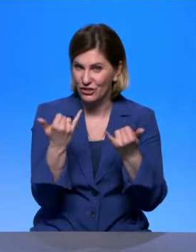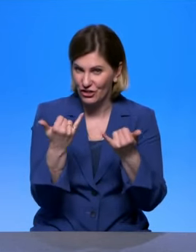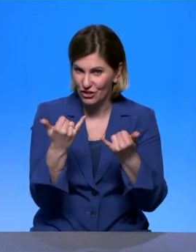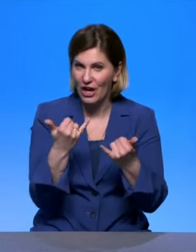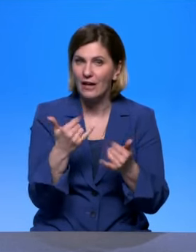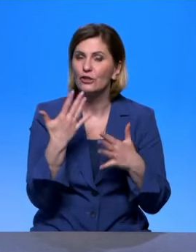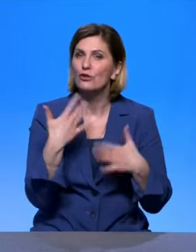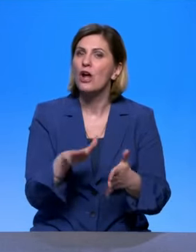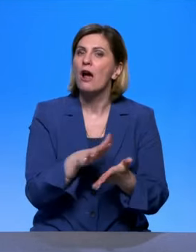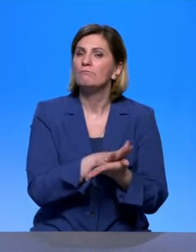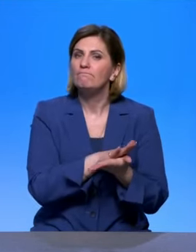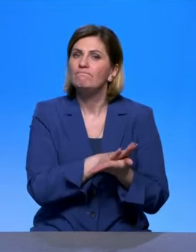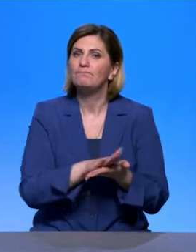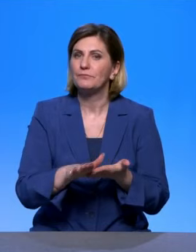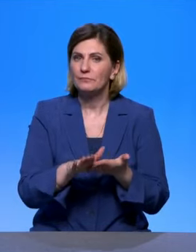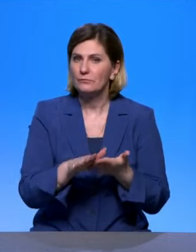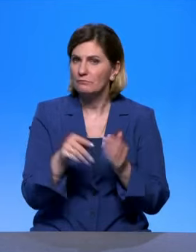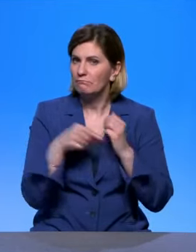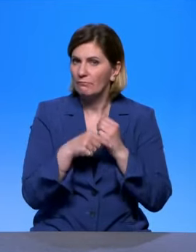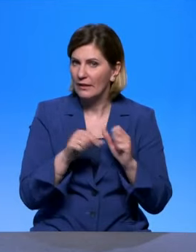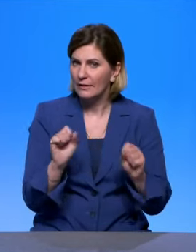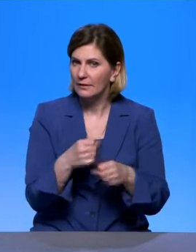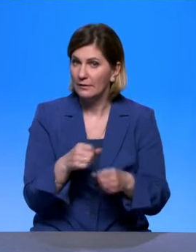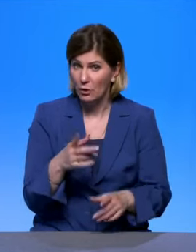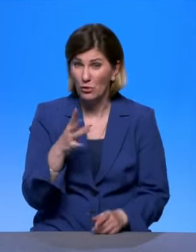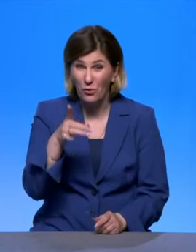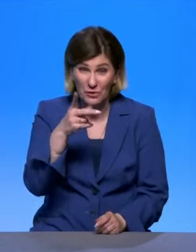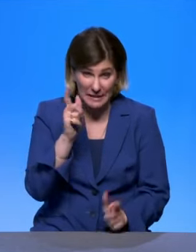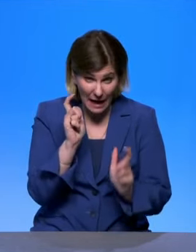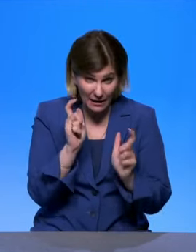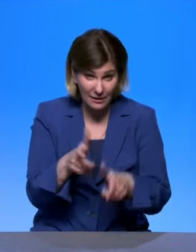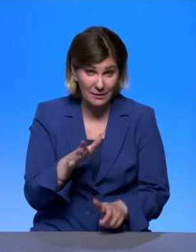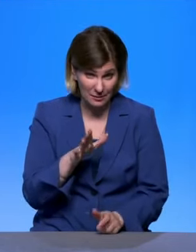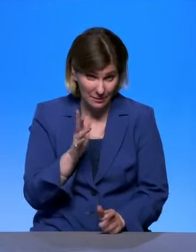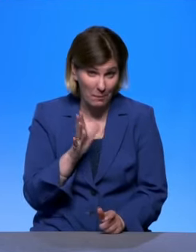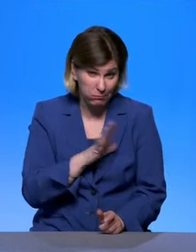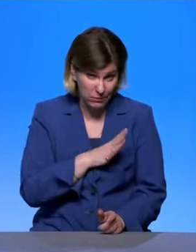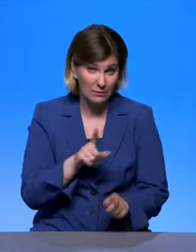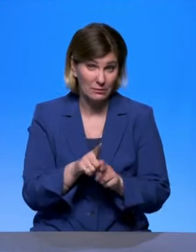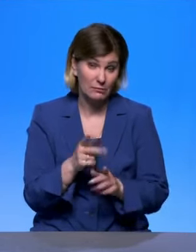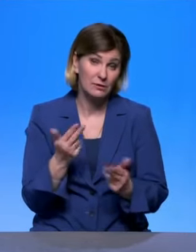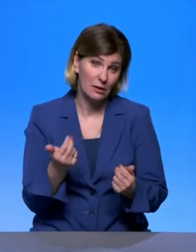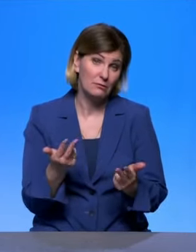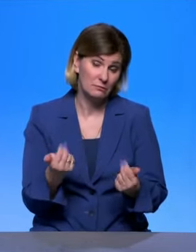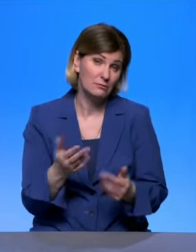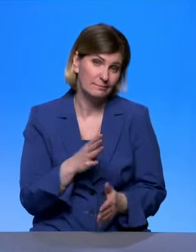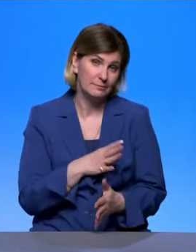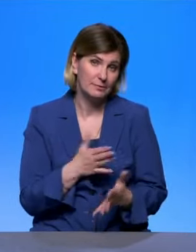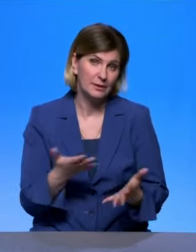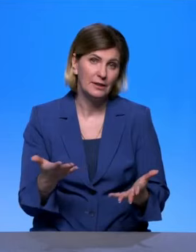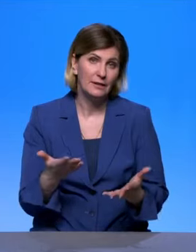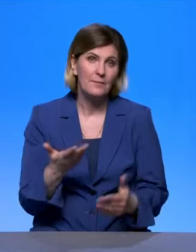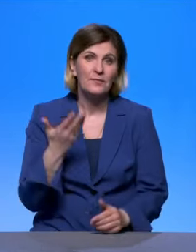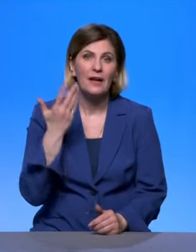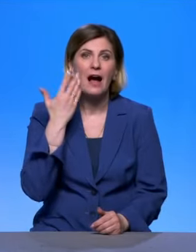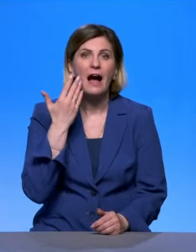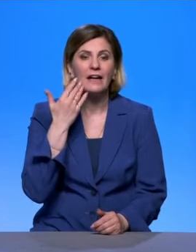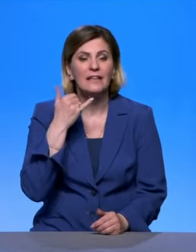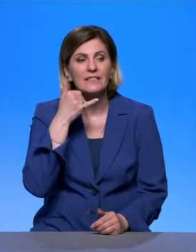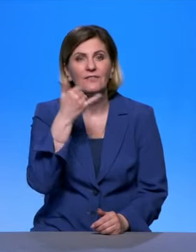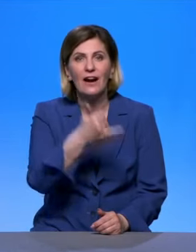уж коррупционный. Да. Ну, согласитесь, было такое. Да что... было, конечно. Ну, конечно. Когда звонили учителям и